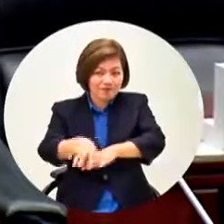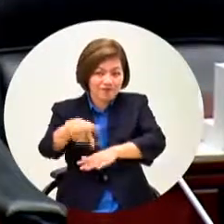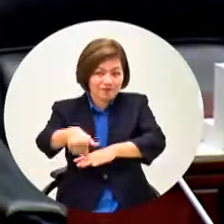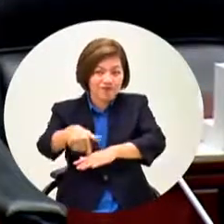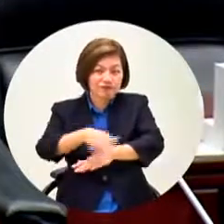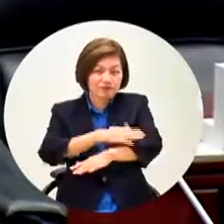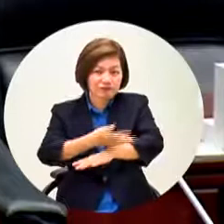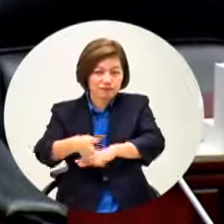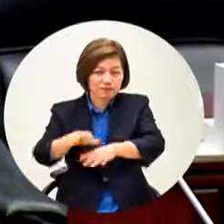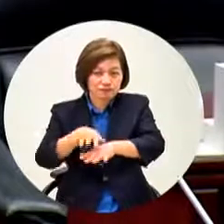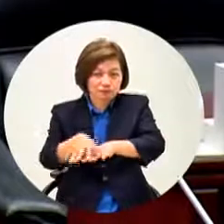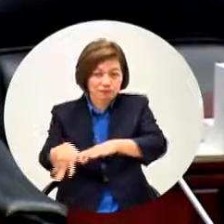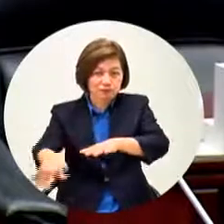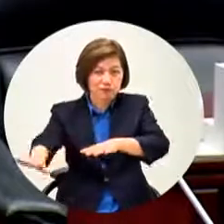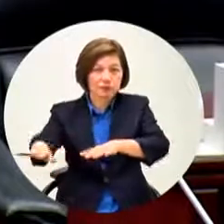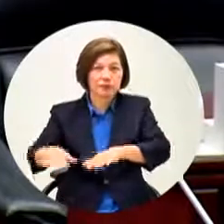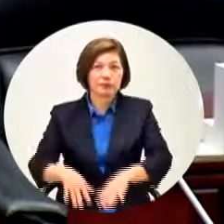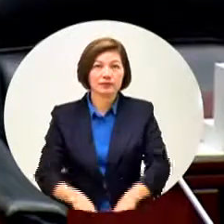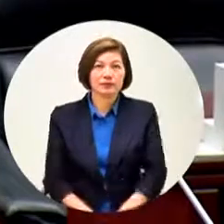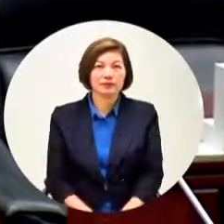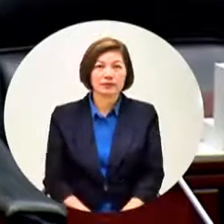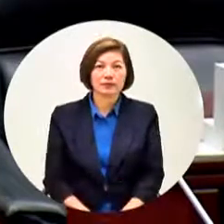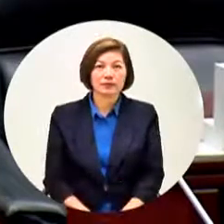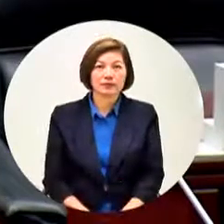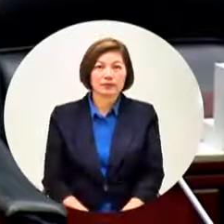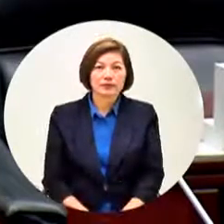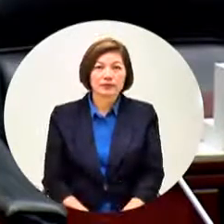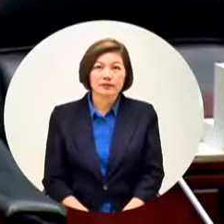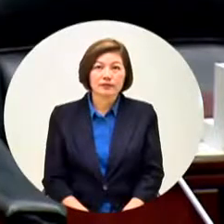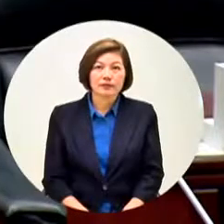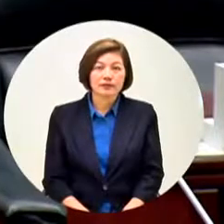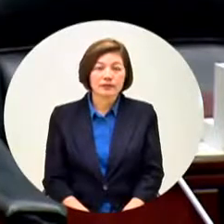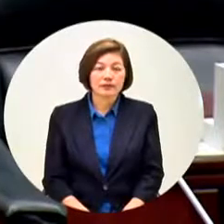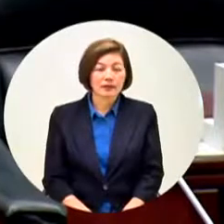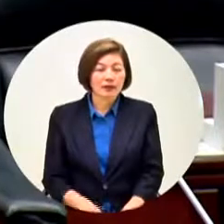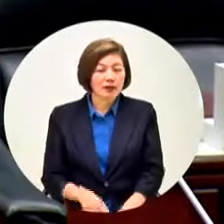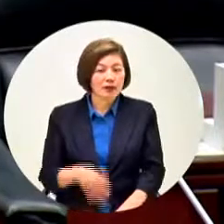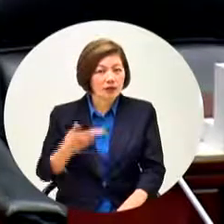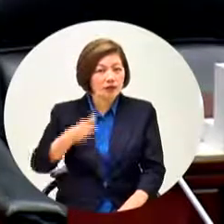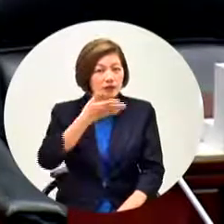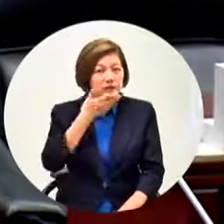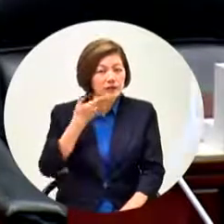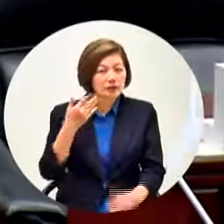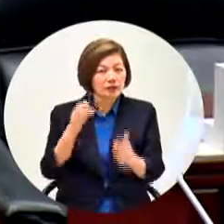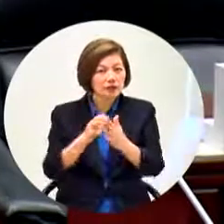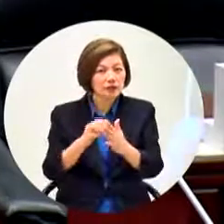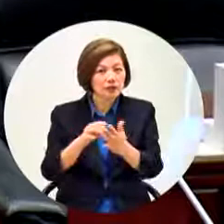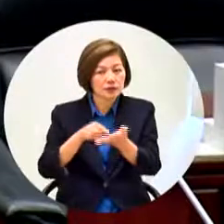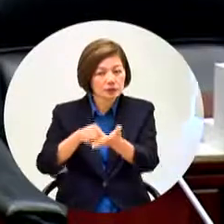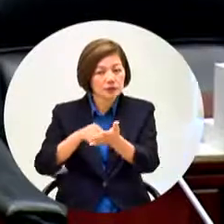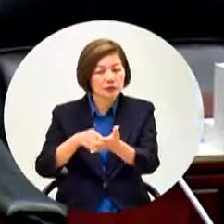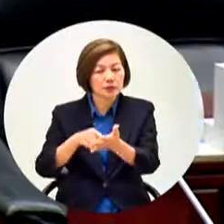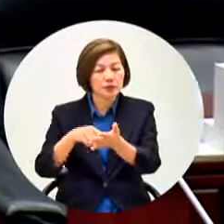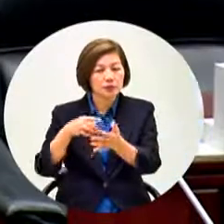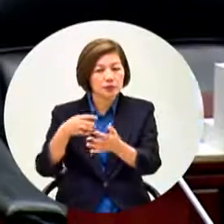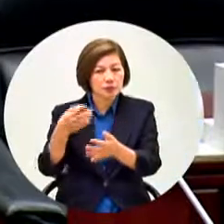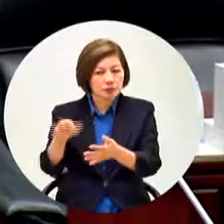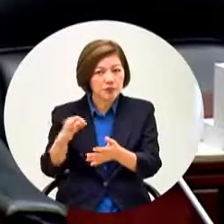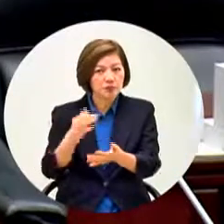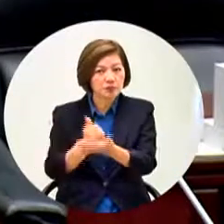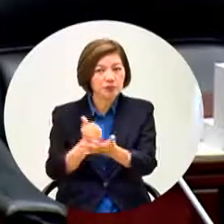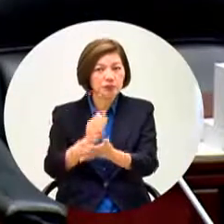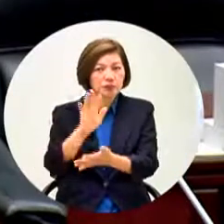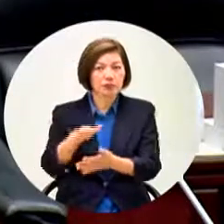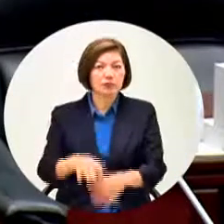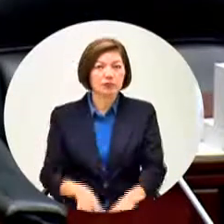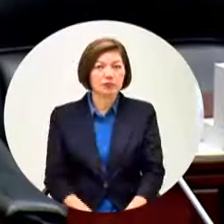落，啊安尼水利局应该有讨着经费，要来伫咱即个西仁溪含